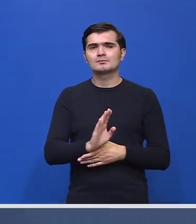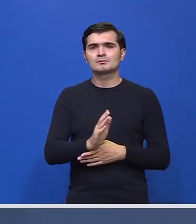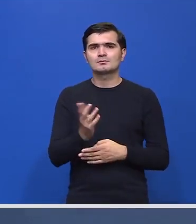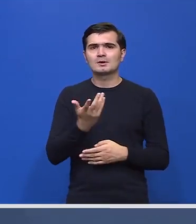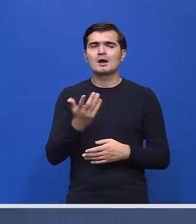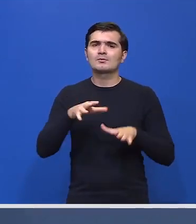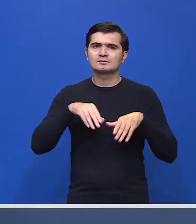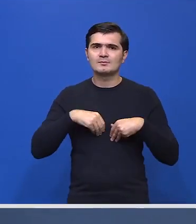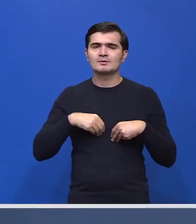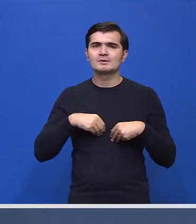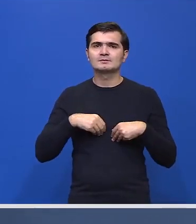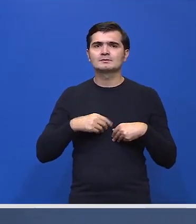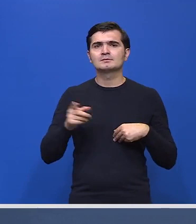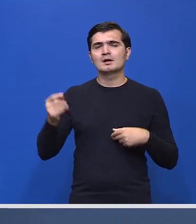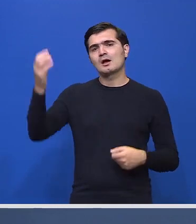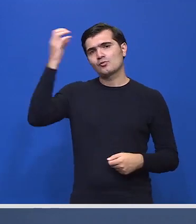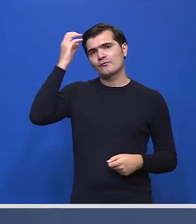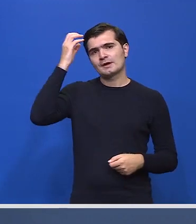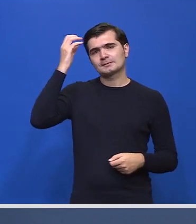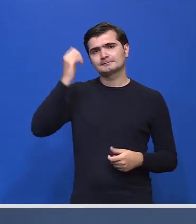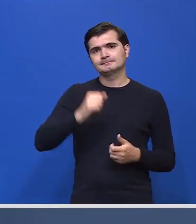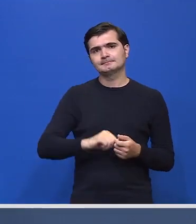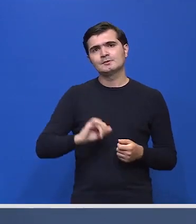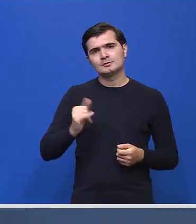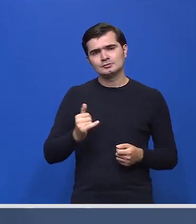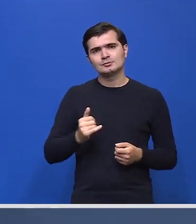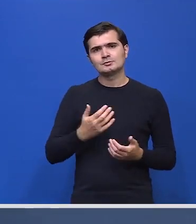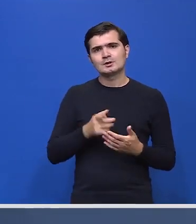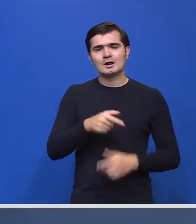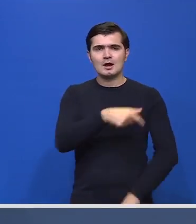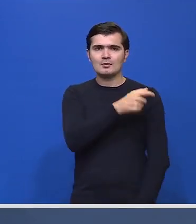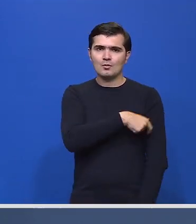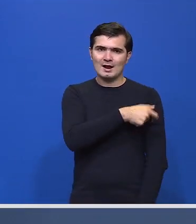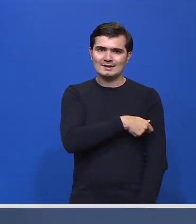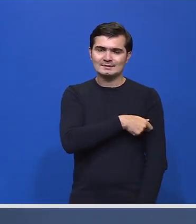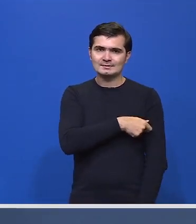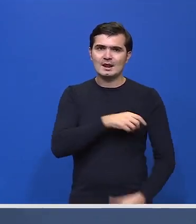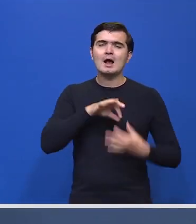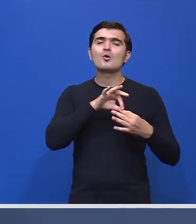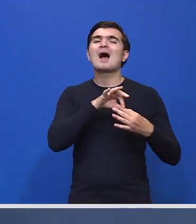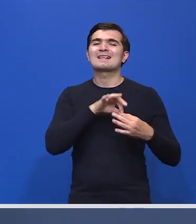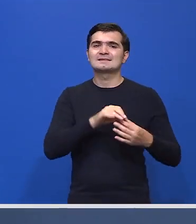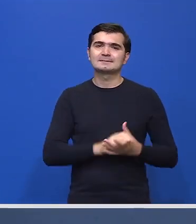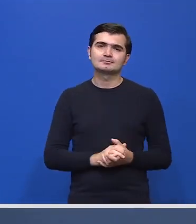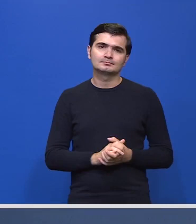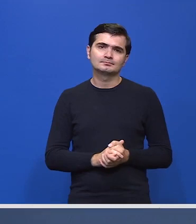îl voi primi din partea guvernului și a coaliției. Deocamdată și, nu aveți un astfel și de mandat. Cu acest